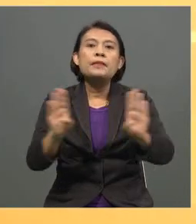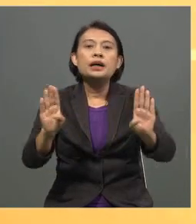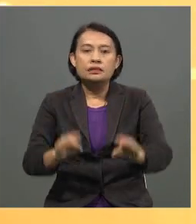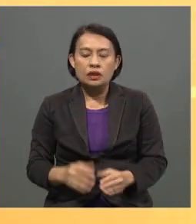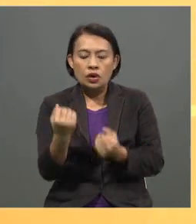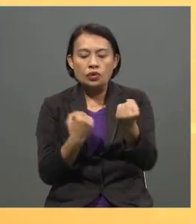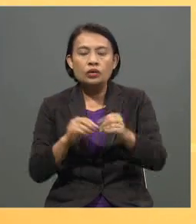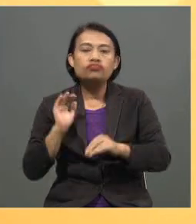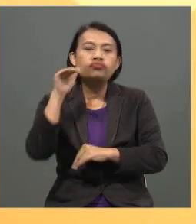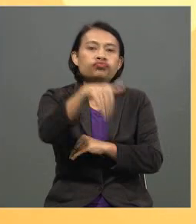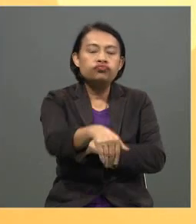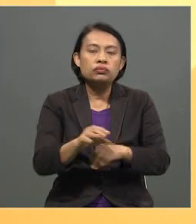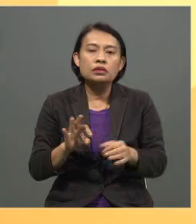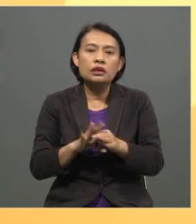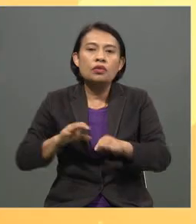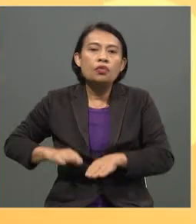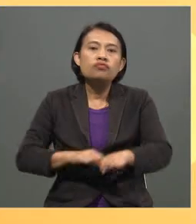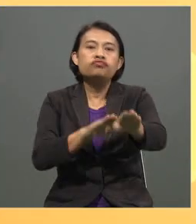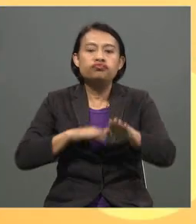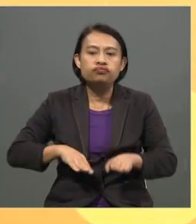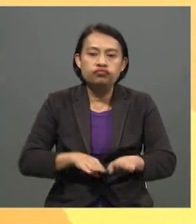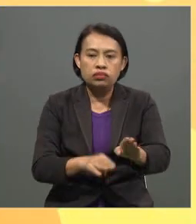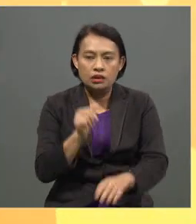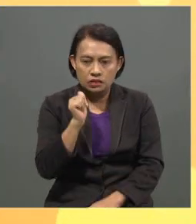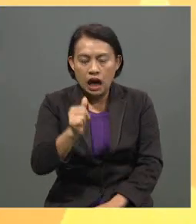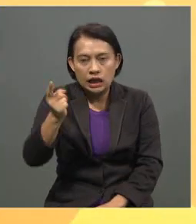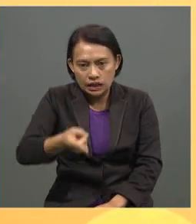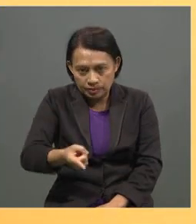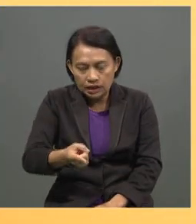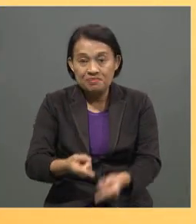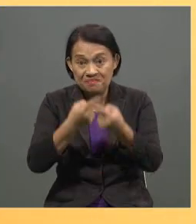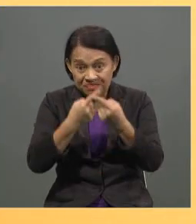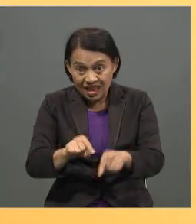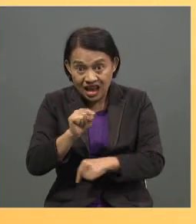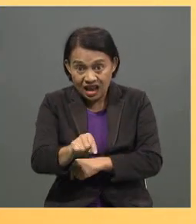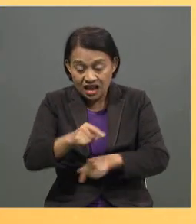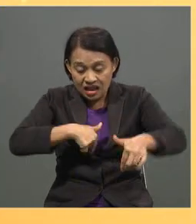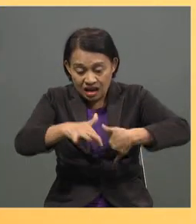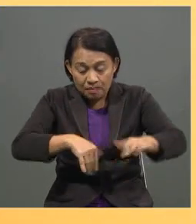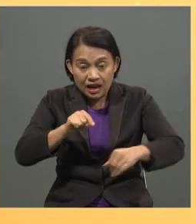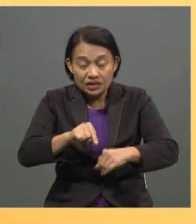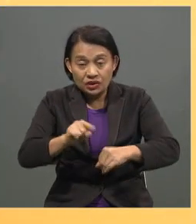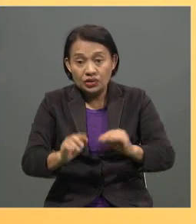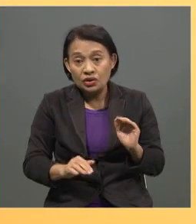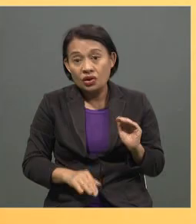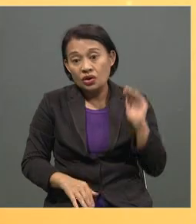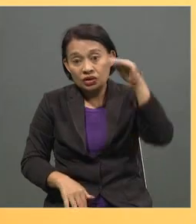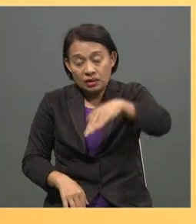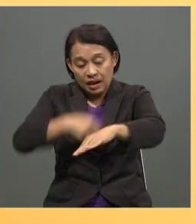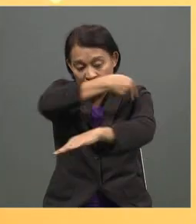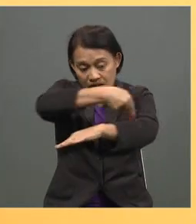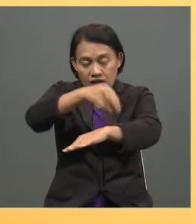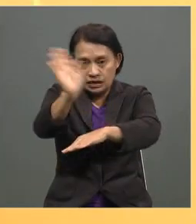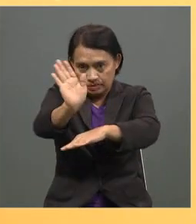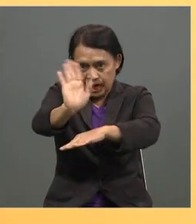สัญจรข้ามผ่านได้ตามปกตินะครับแต่ประชาชนที่จะเดินข้ามสะพานทั้ง 5แห่งนะครับจะไม่ได้เปิดให้